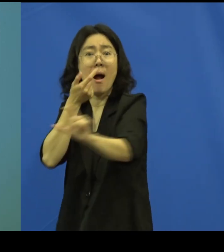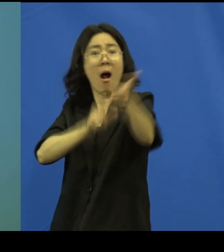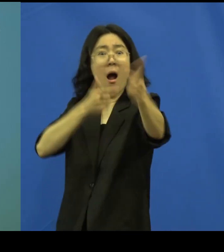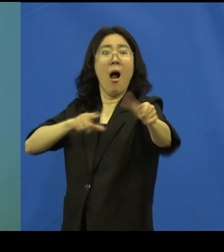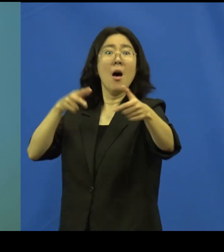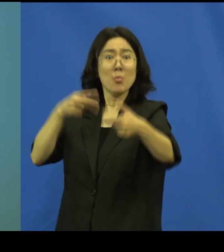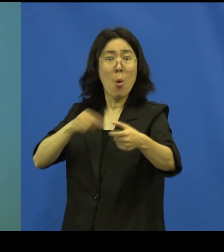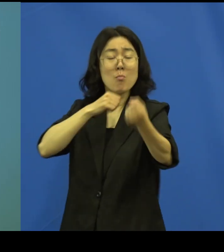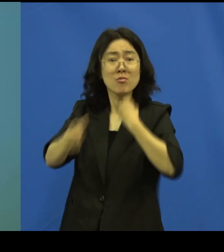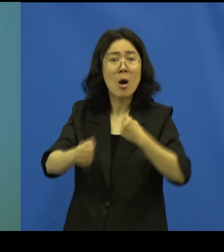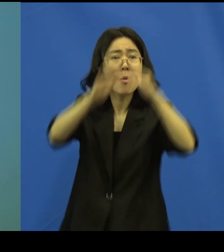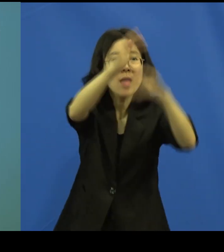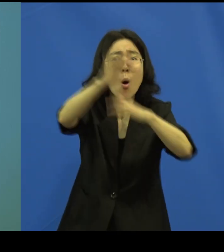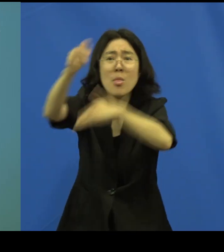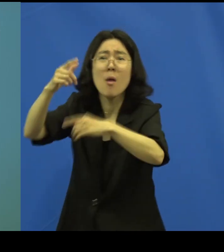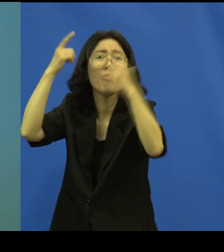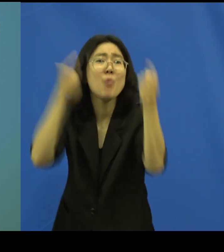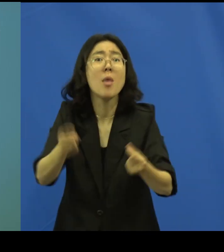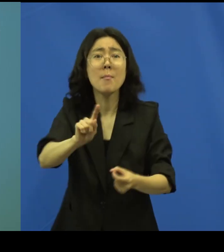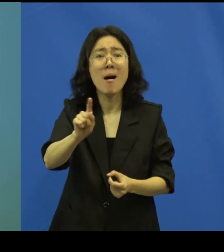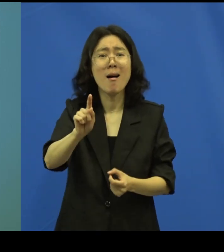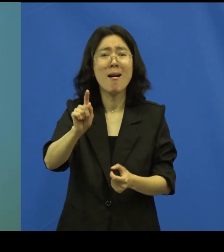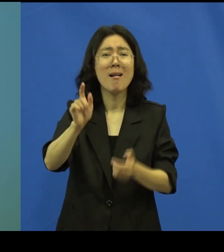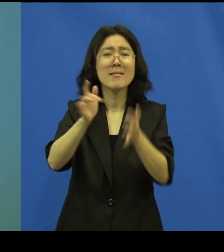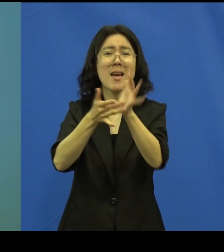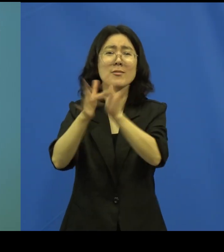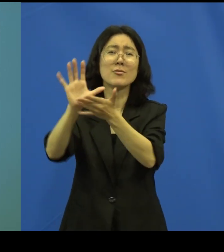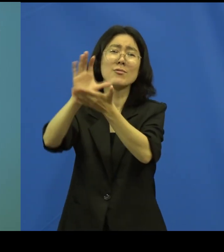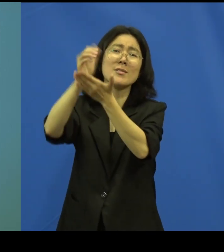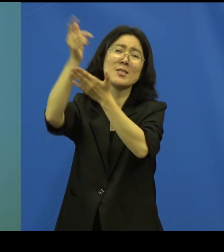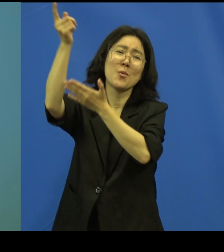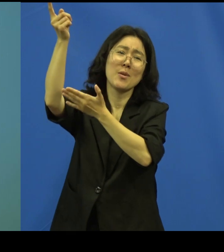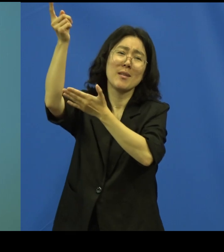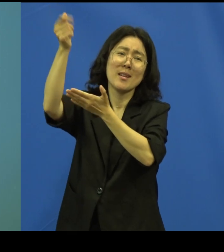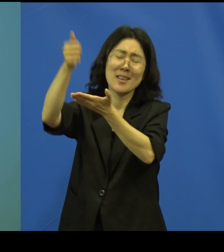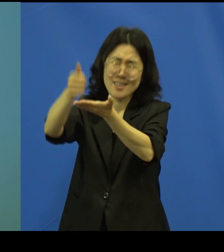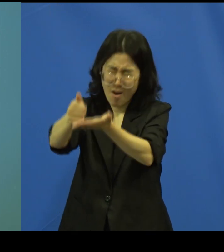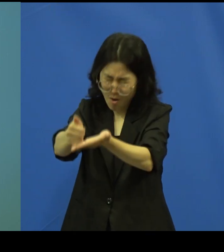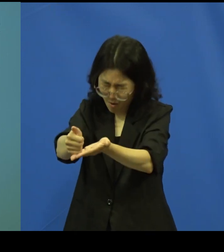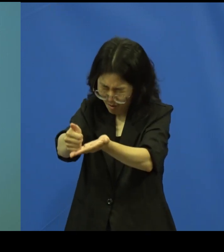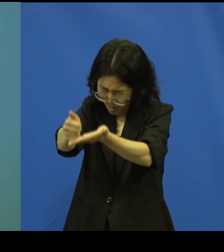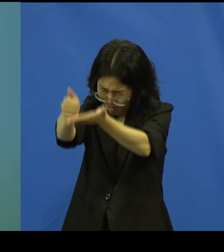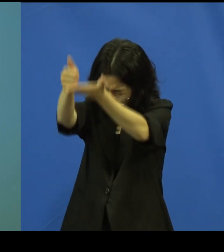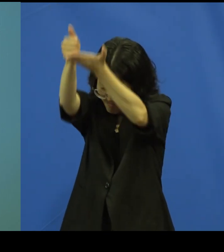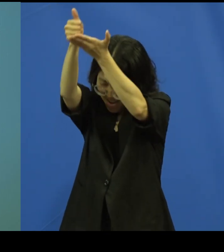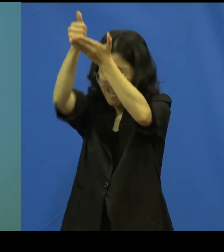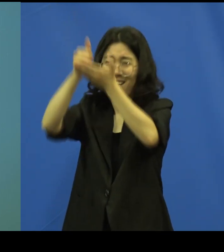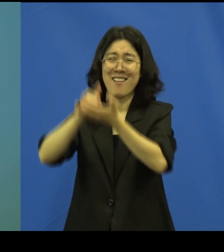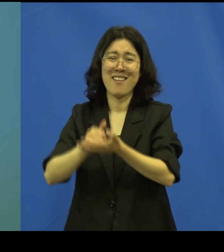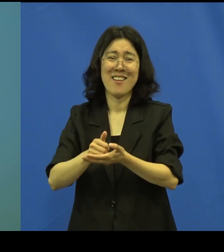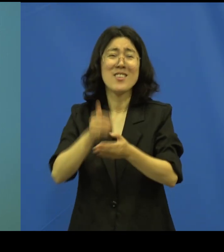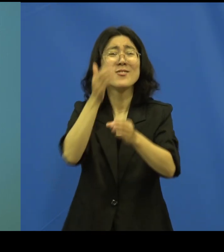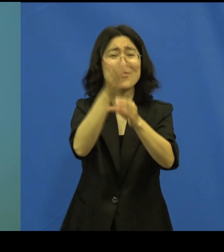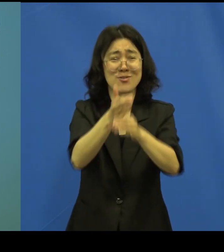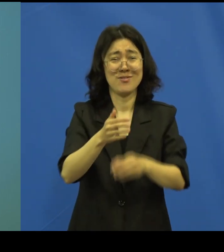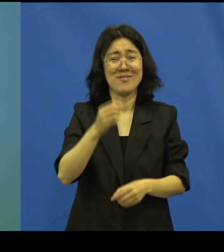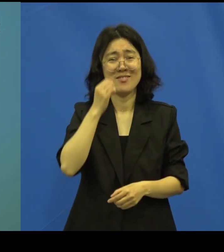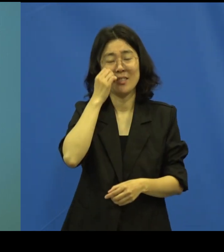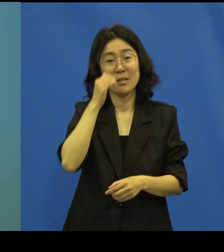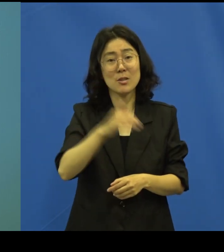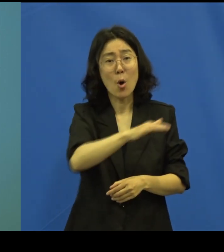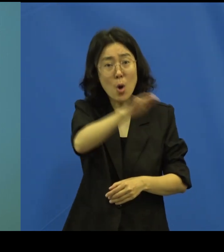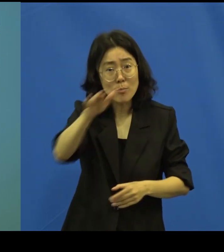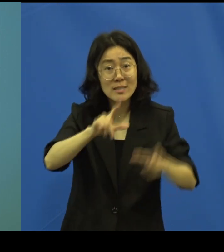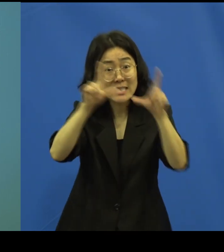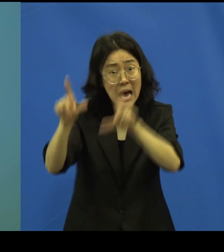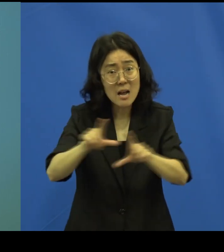주어진 삶 속에서 예배자로 경배자로 어린 양을 찬양하는 믿음의 삶으로